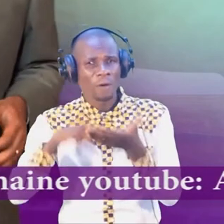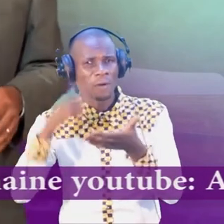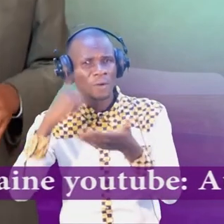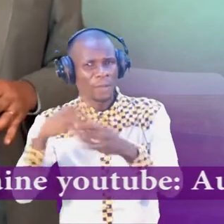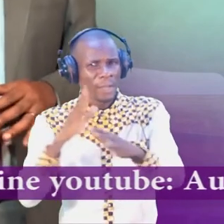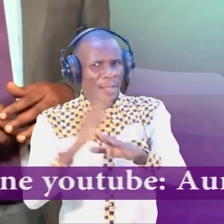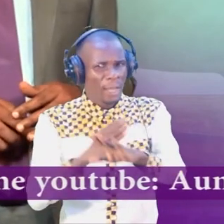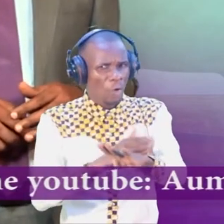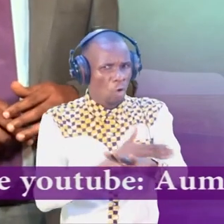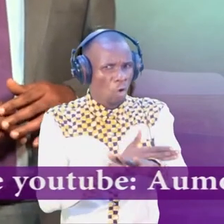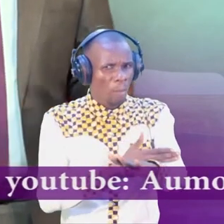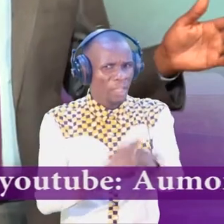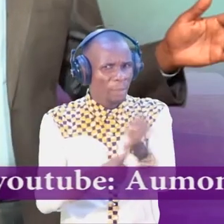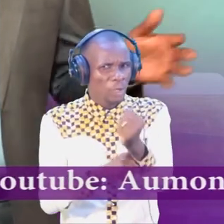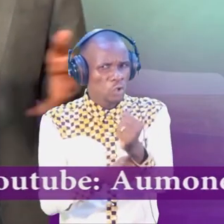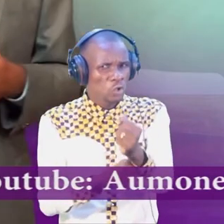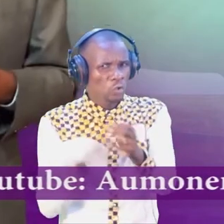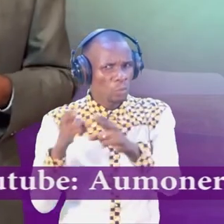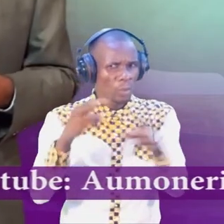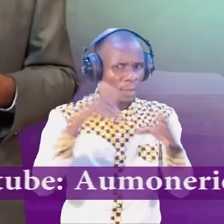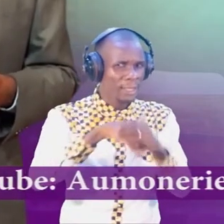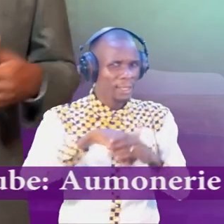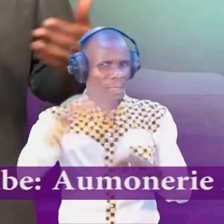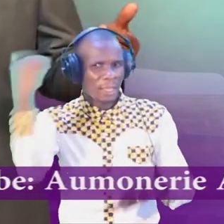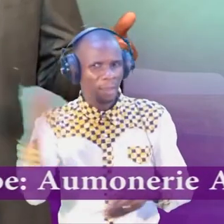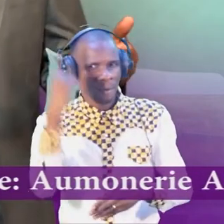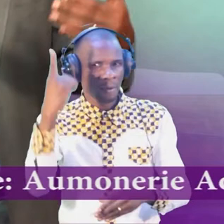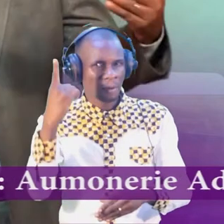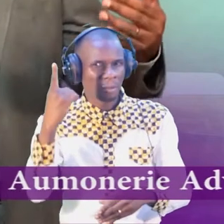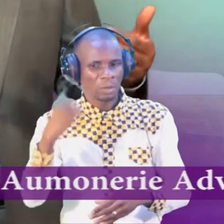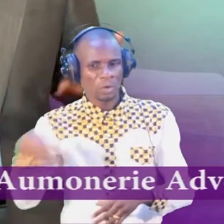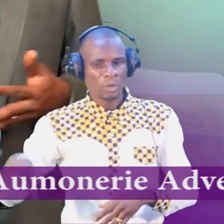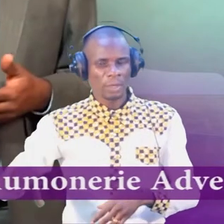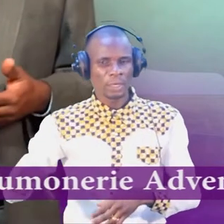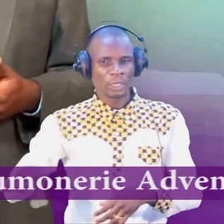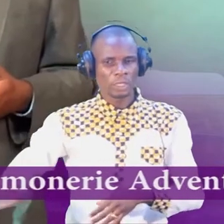Lakini hiyo yote tunaangalia namna tunachagua mambo fulani fulani.